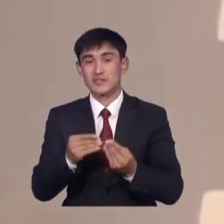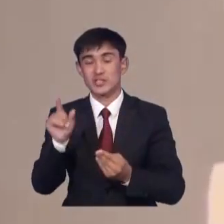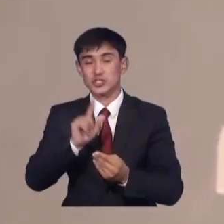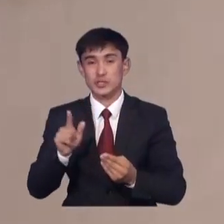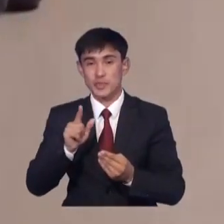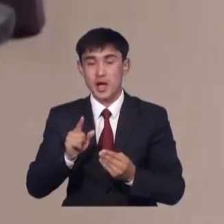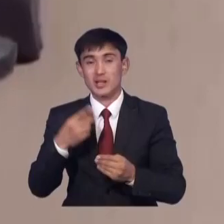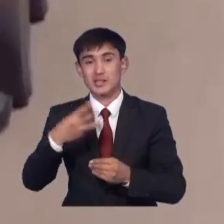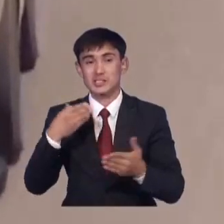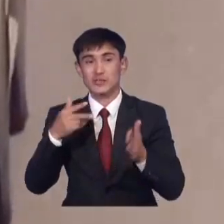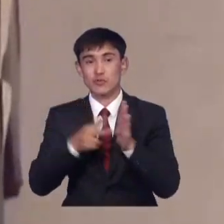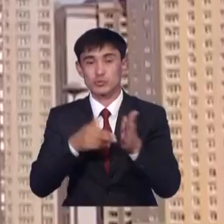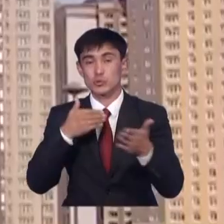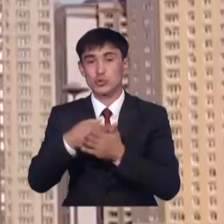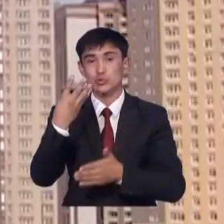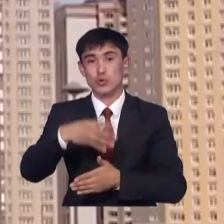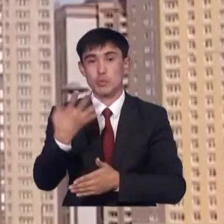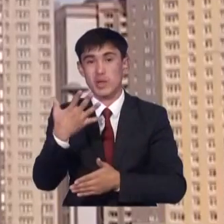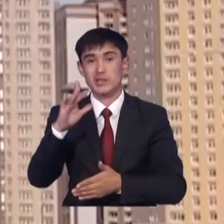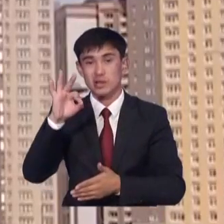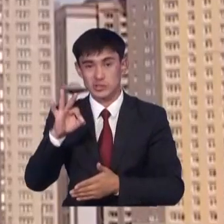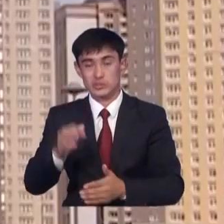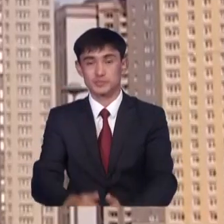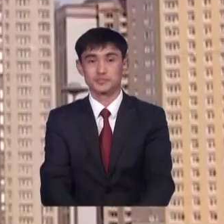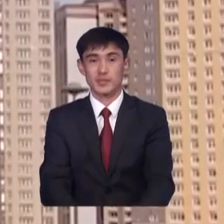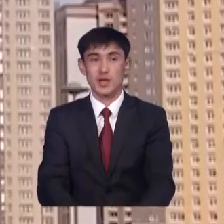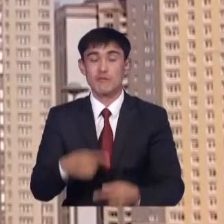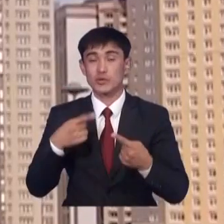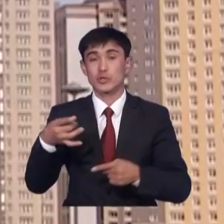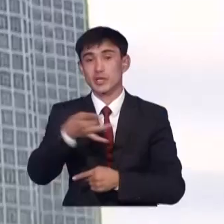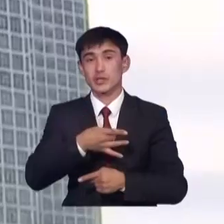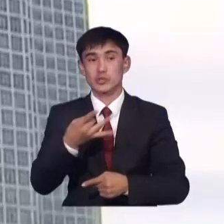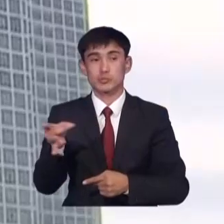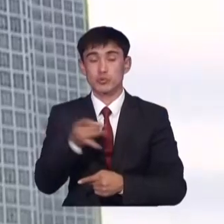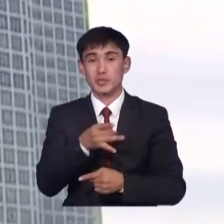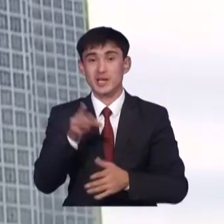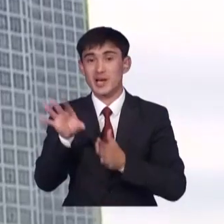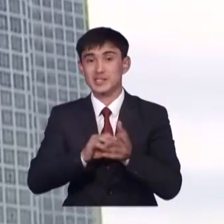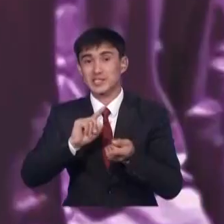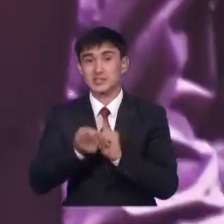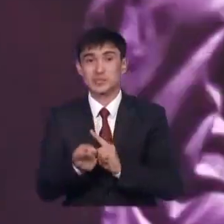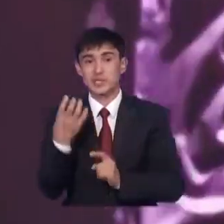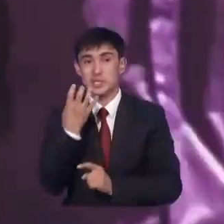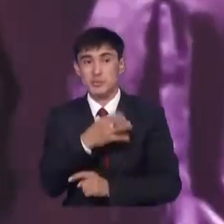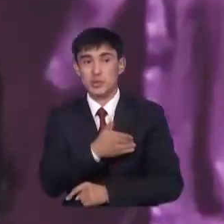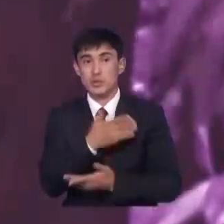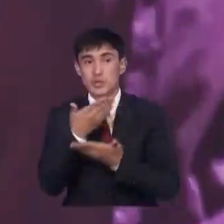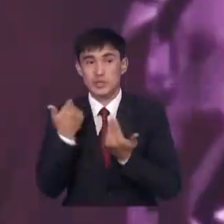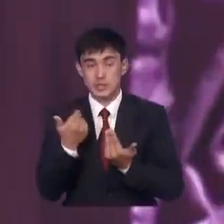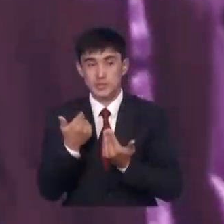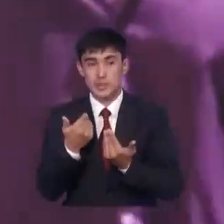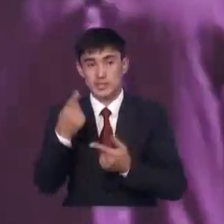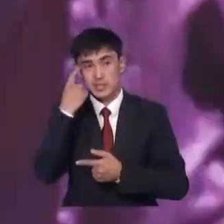часы от 38 до 45 градусов Цельсия. В остальных регионах республики резких изменений температуры не